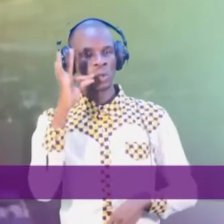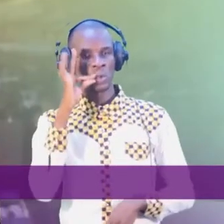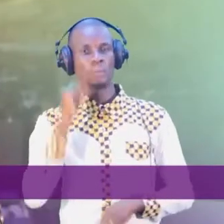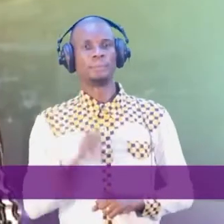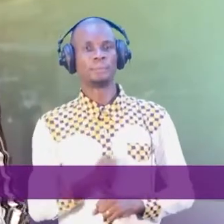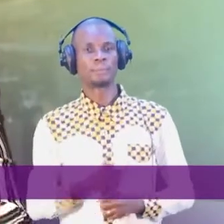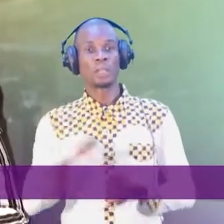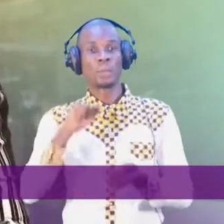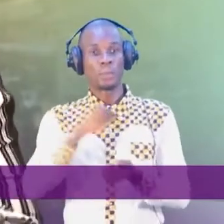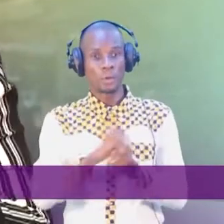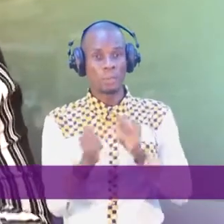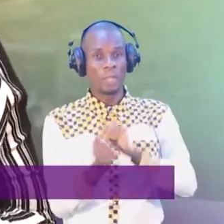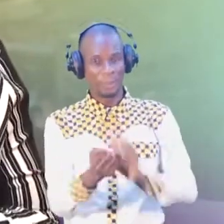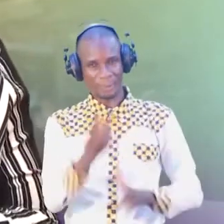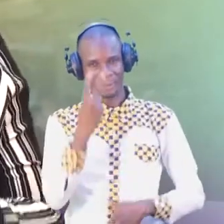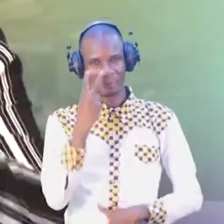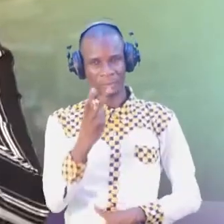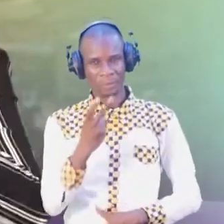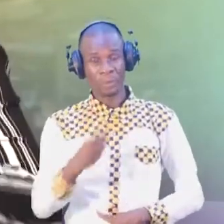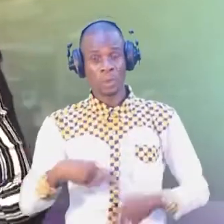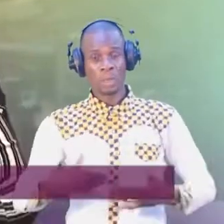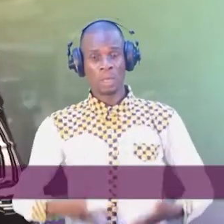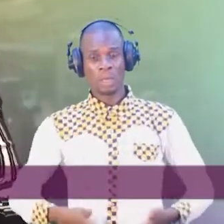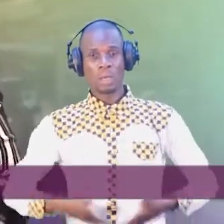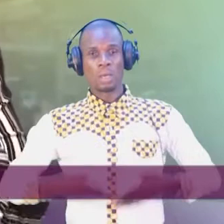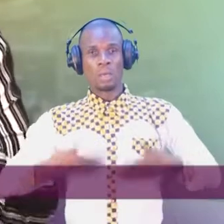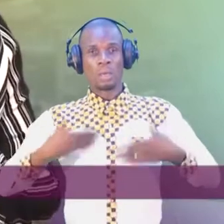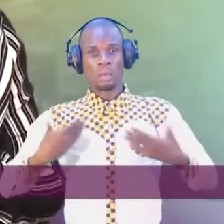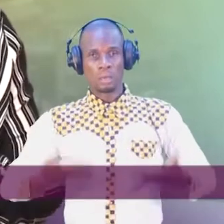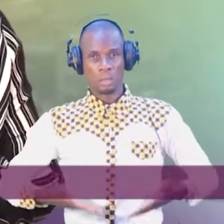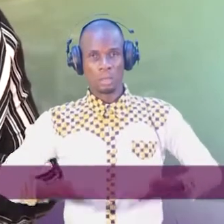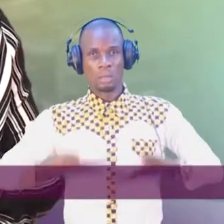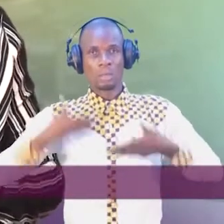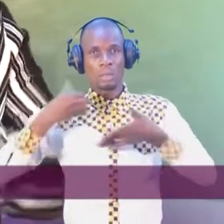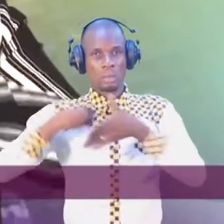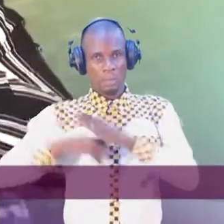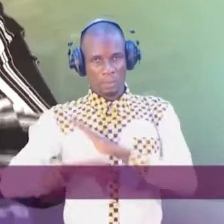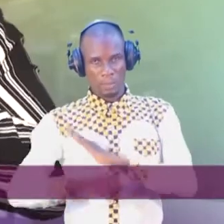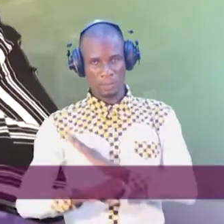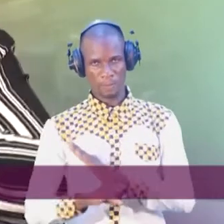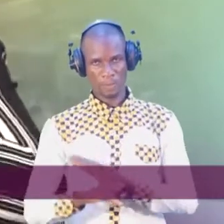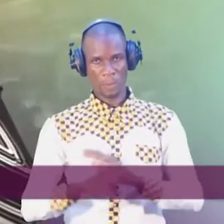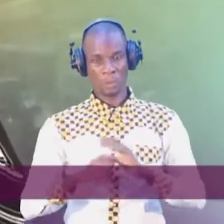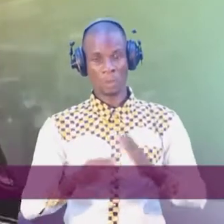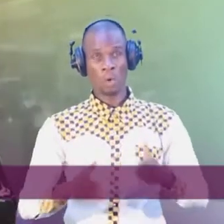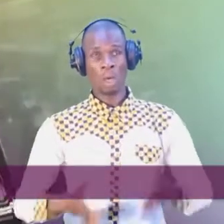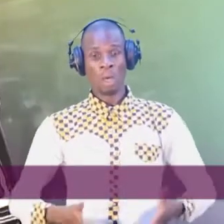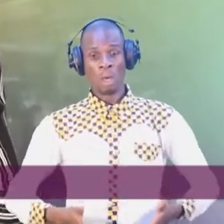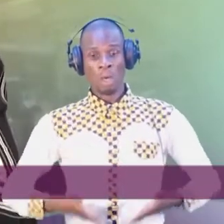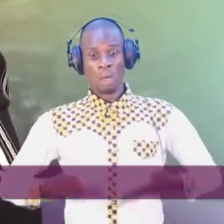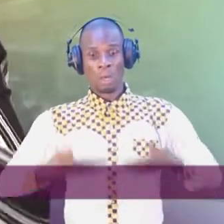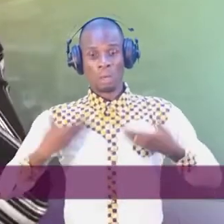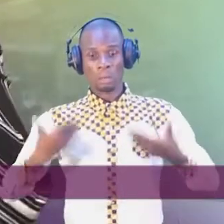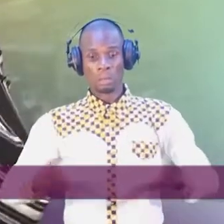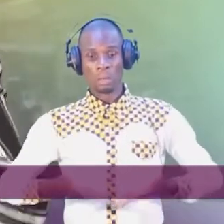komela mbala misatu eloko misatu ezali kopema 5 à 10 prochains jours évitez na kati ya